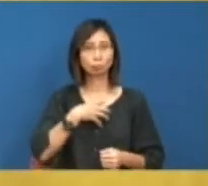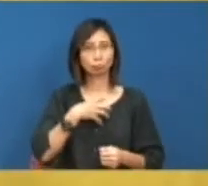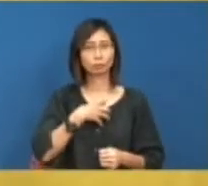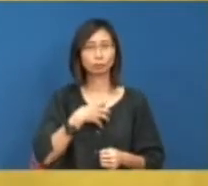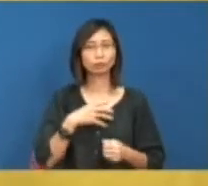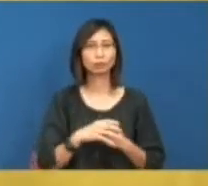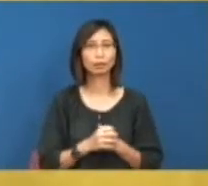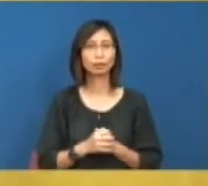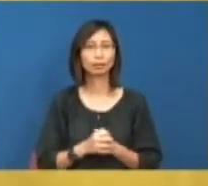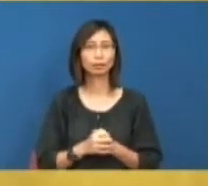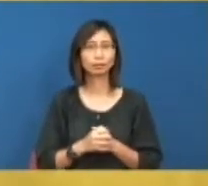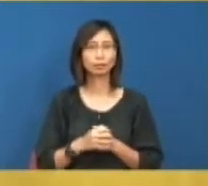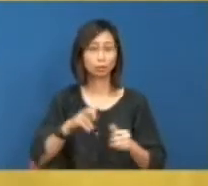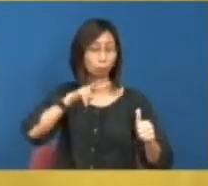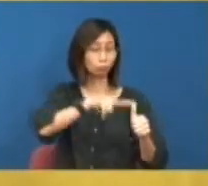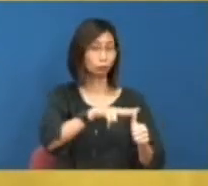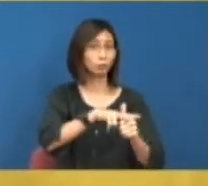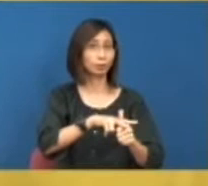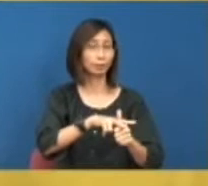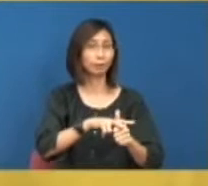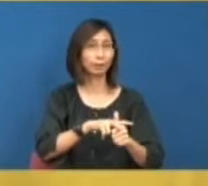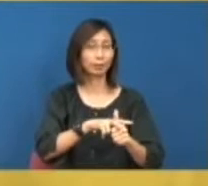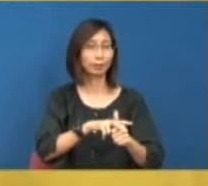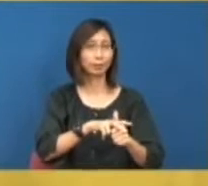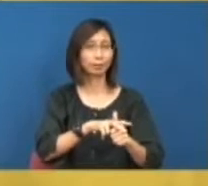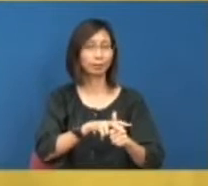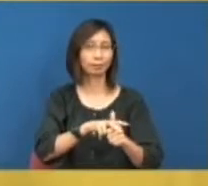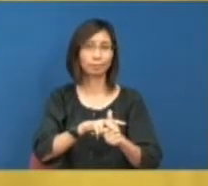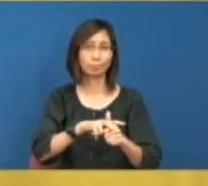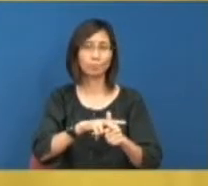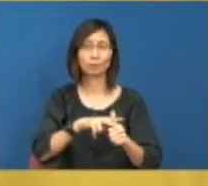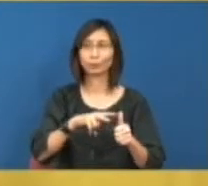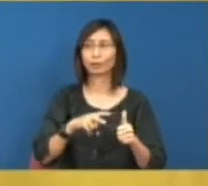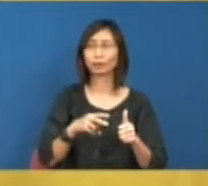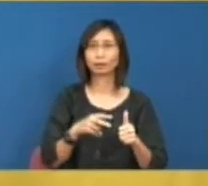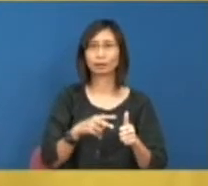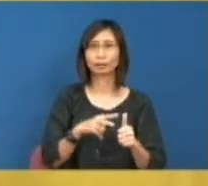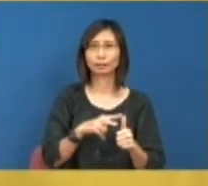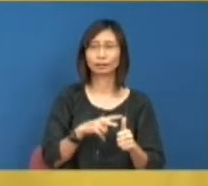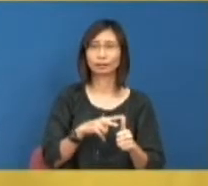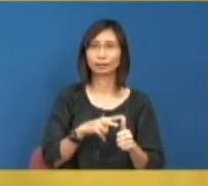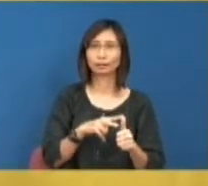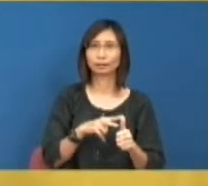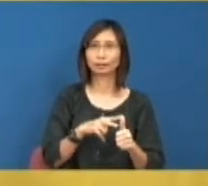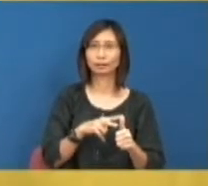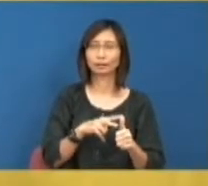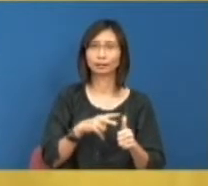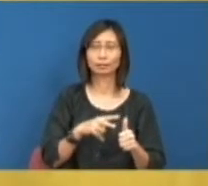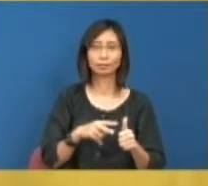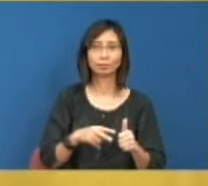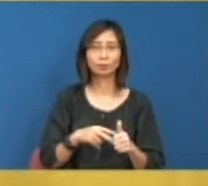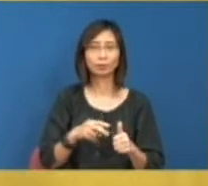能夠係離開，唔能夠係背離，唔能夠係呢一個咧係忽